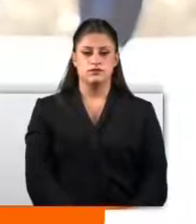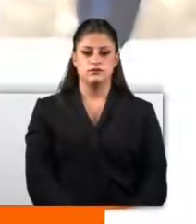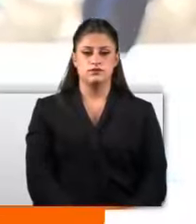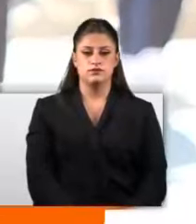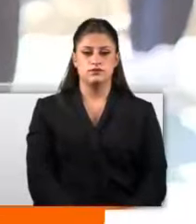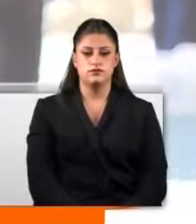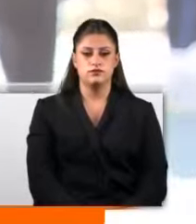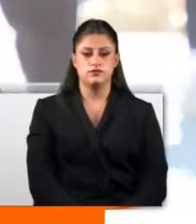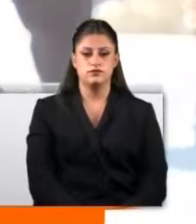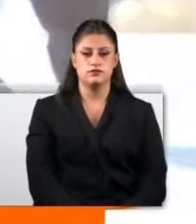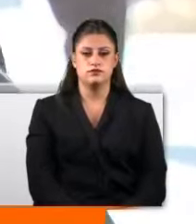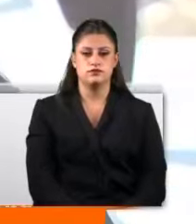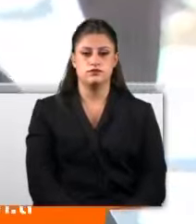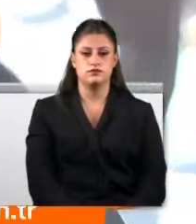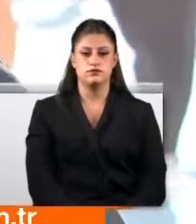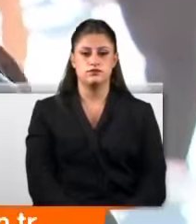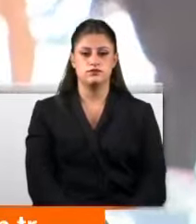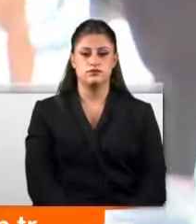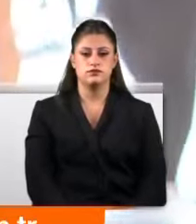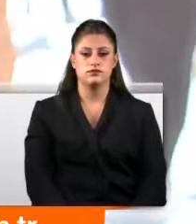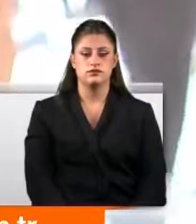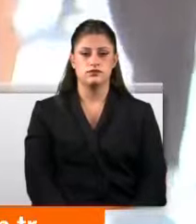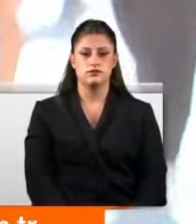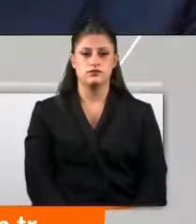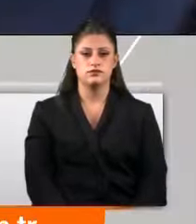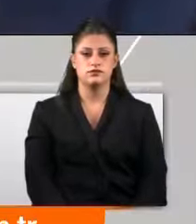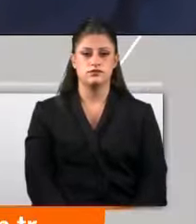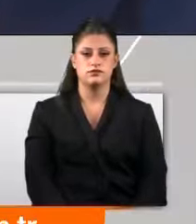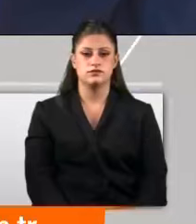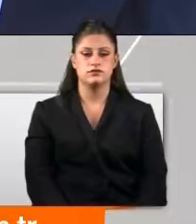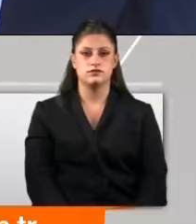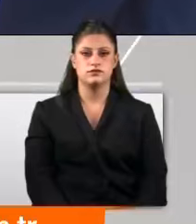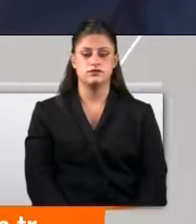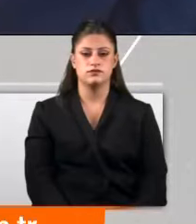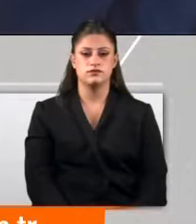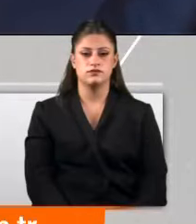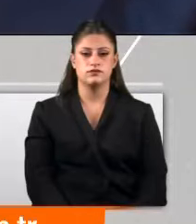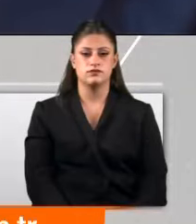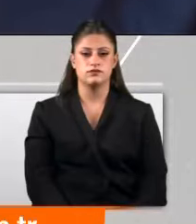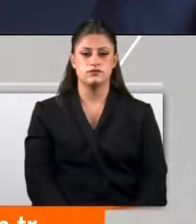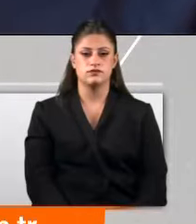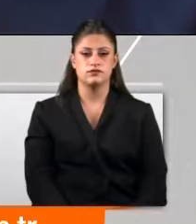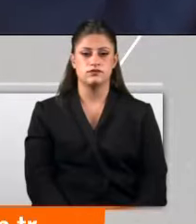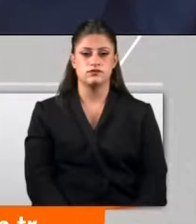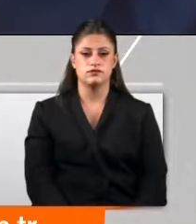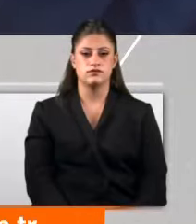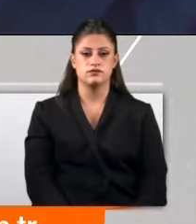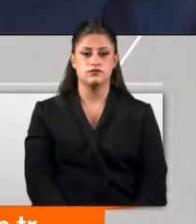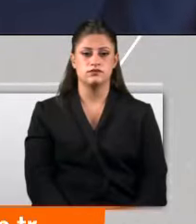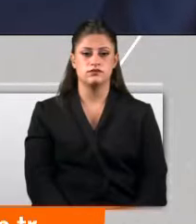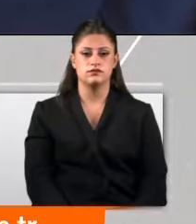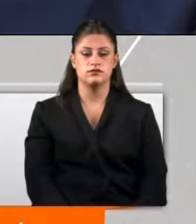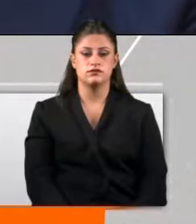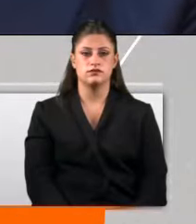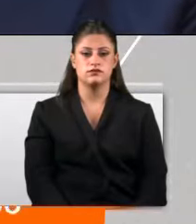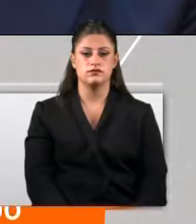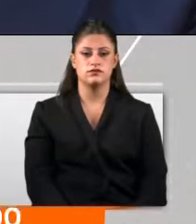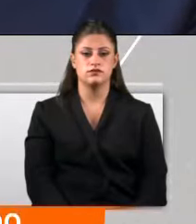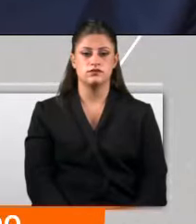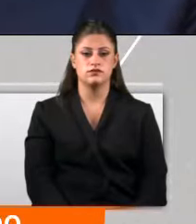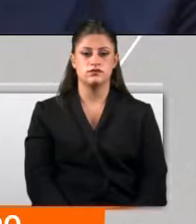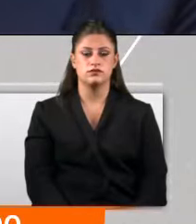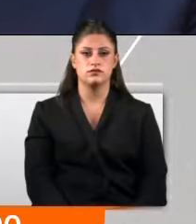ve dışarısıyla pek ilişkide olmayan ergen kesim. Nasıl ki bir insan bir başka insanın hayatını sonlandırmasına yönelik onu